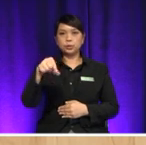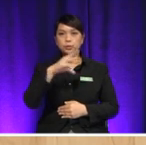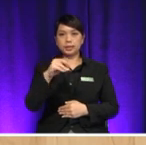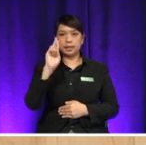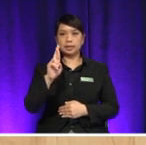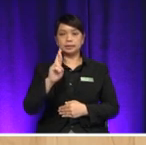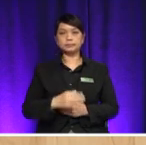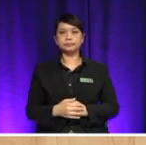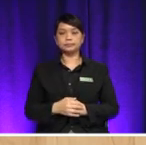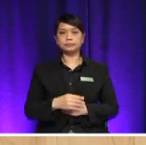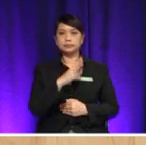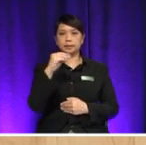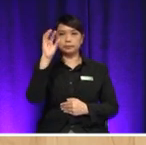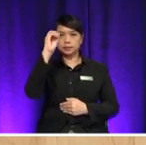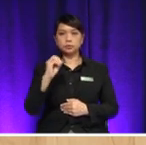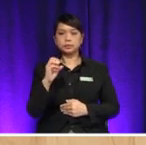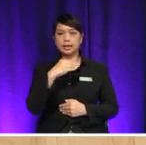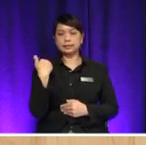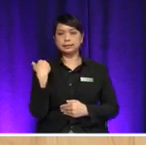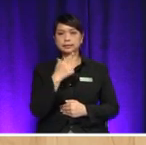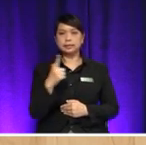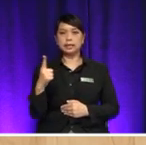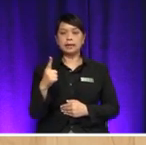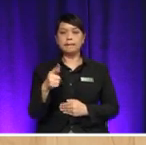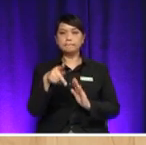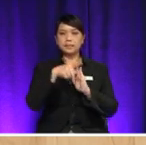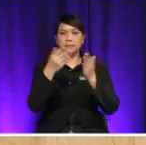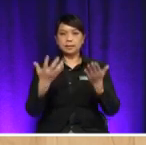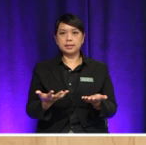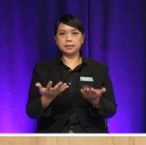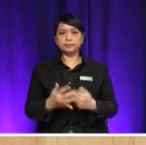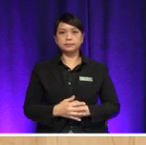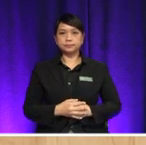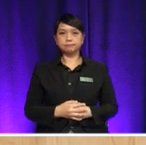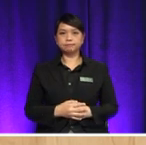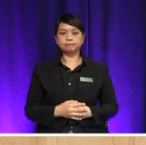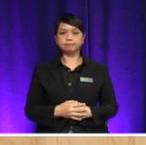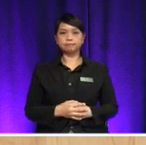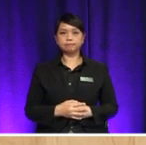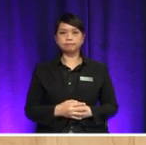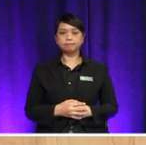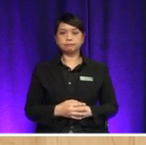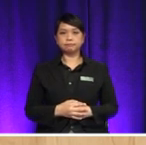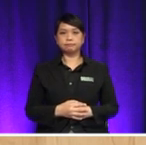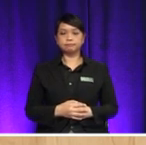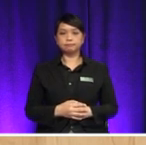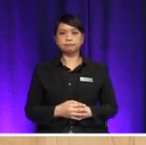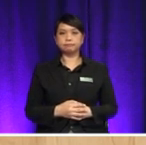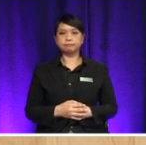kalian praktis nih adalah pemberat dalam bahasa Inggris waiting sebanyak 3051